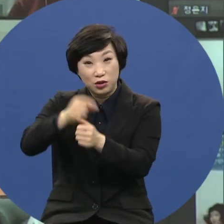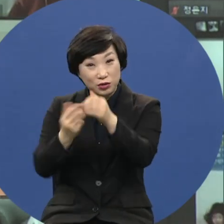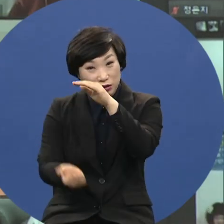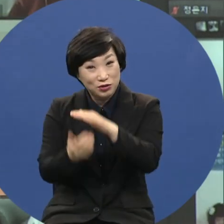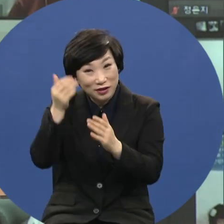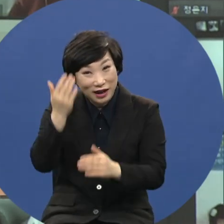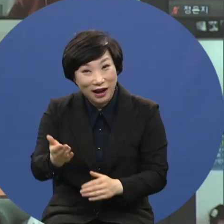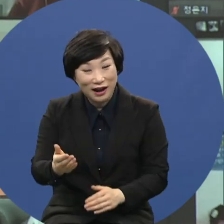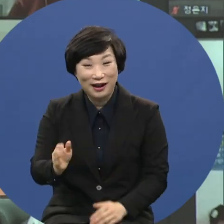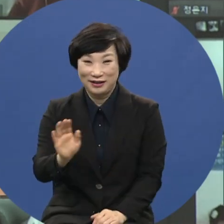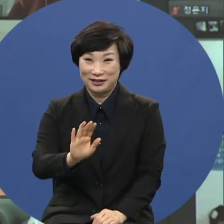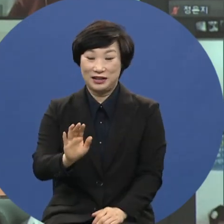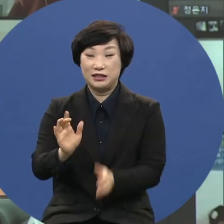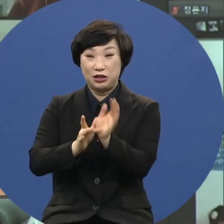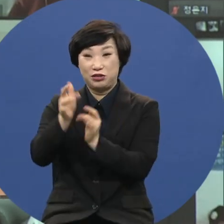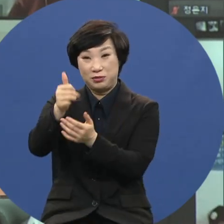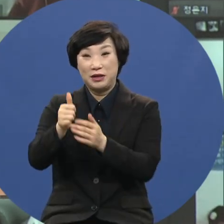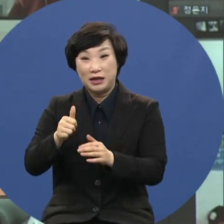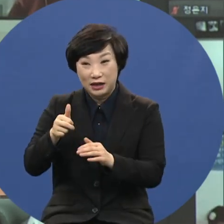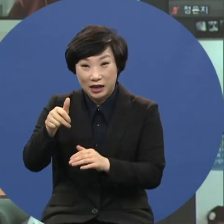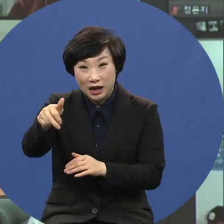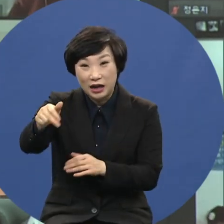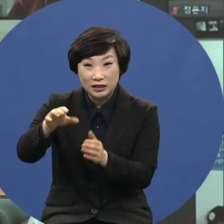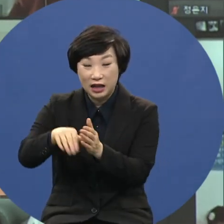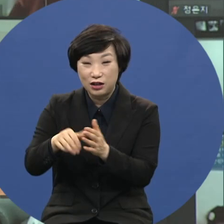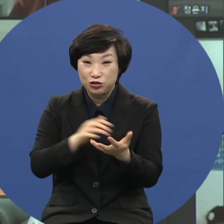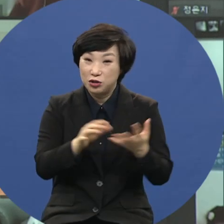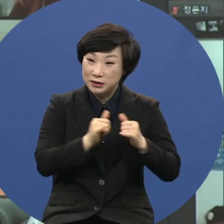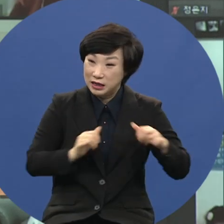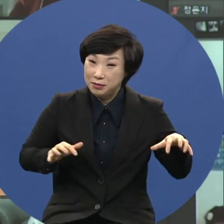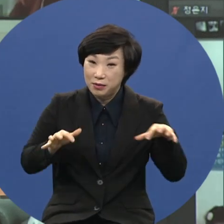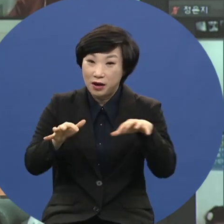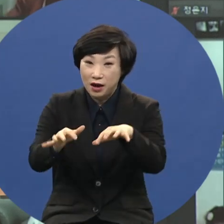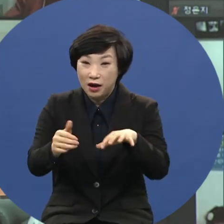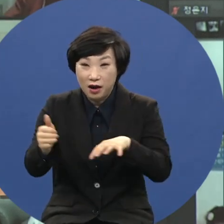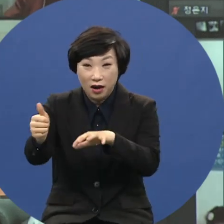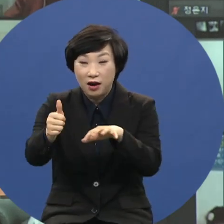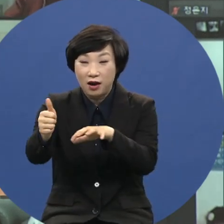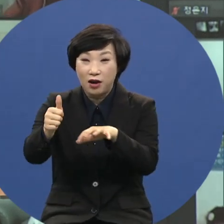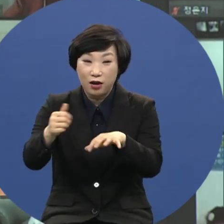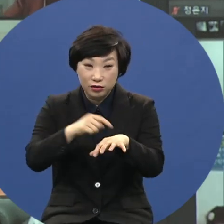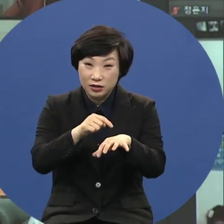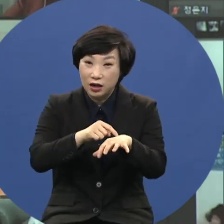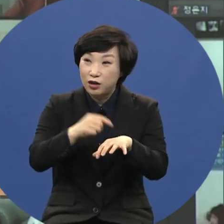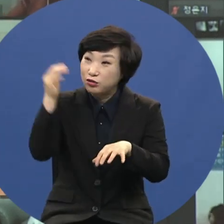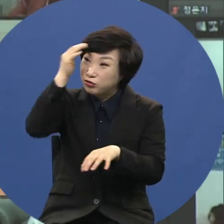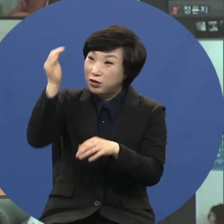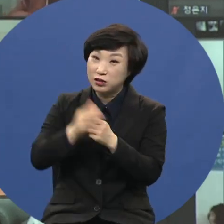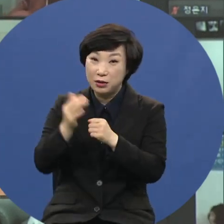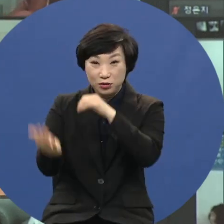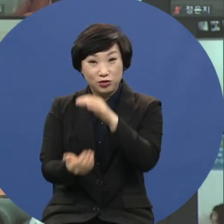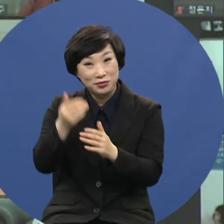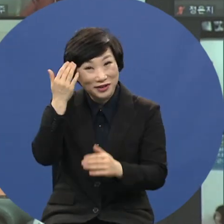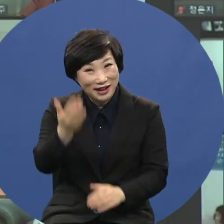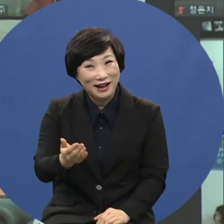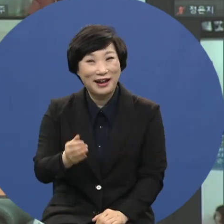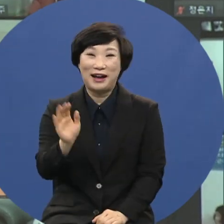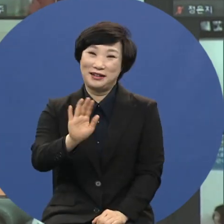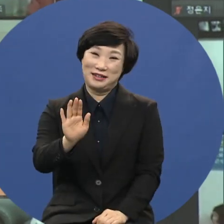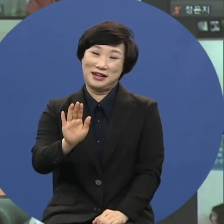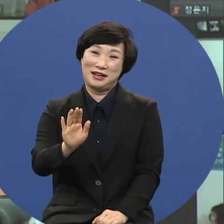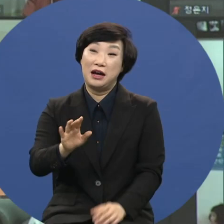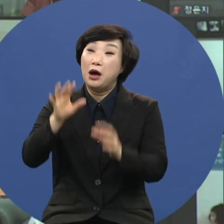예수가 움직일 때 허다한 무리들이 쫓았다고 그랬는데 허다한 무리처럼 구겨온다고 이루어지느냐? 무엇을